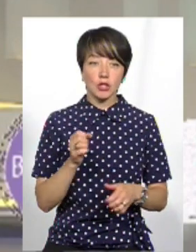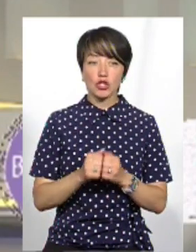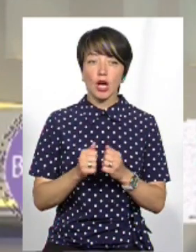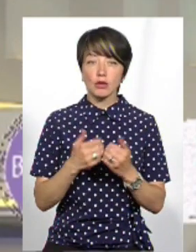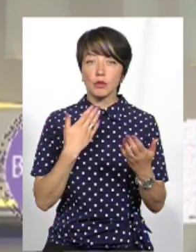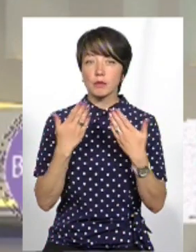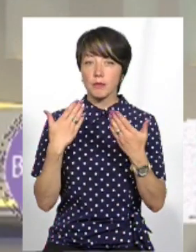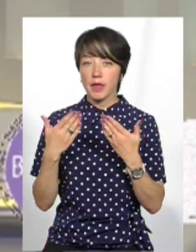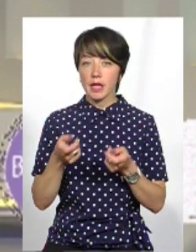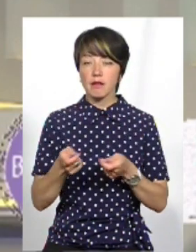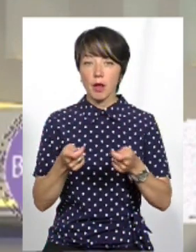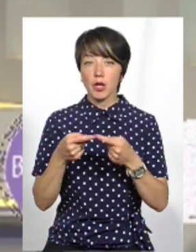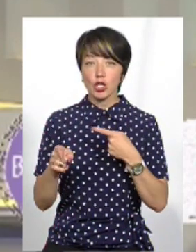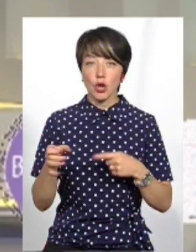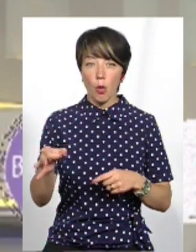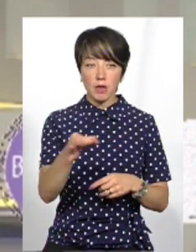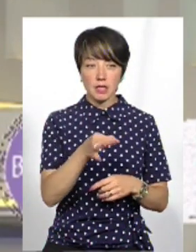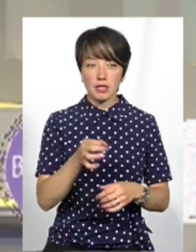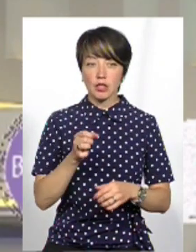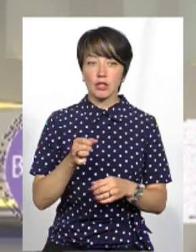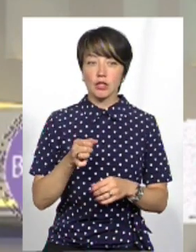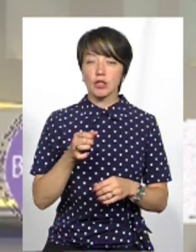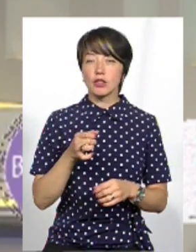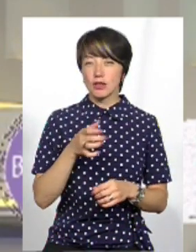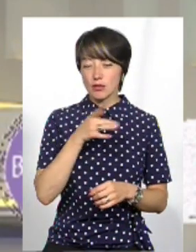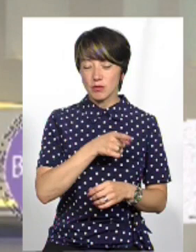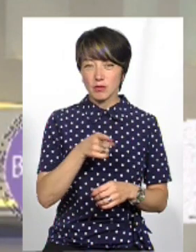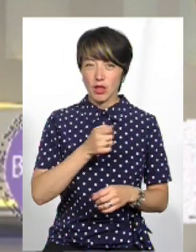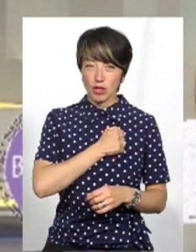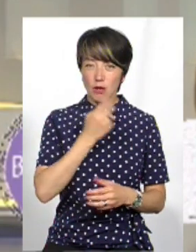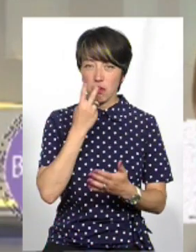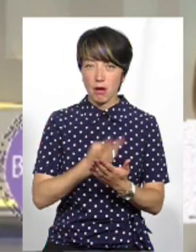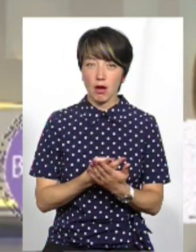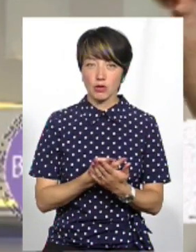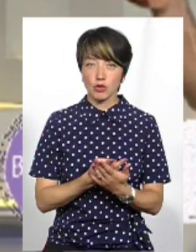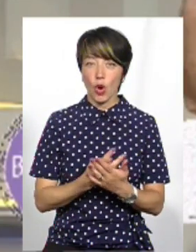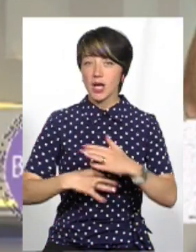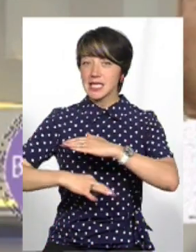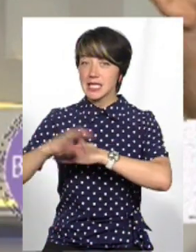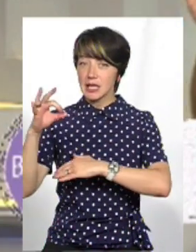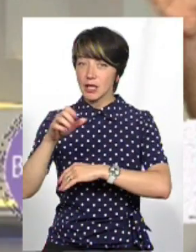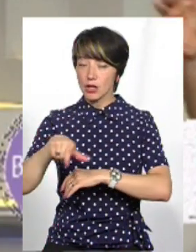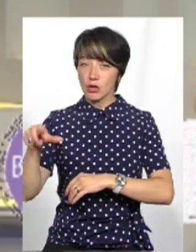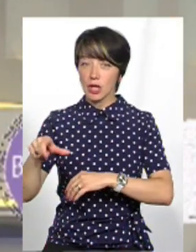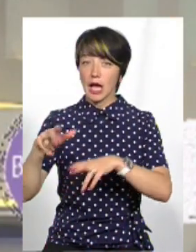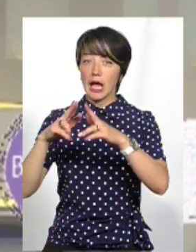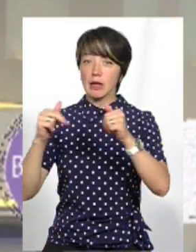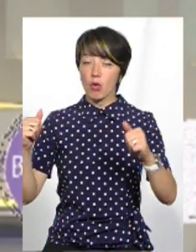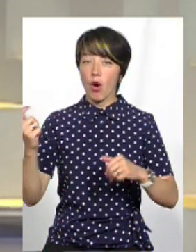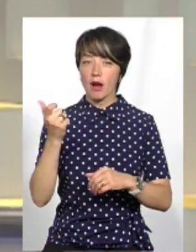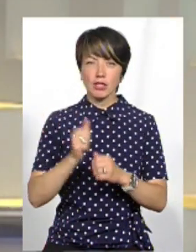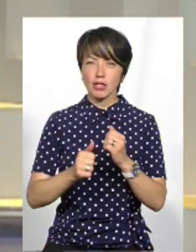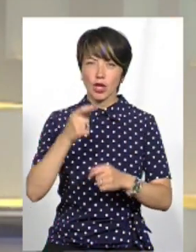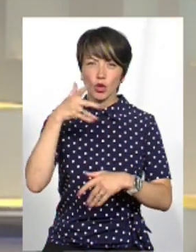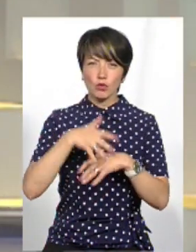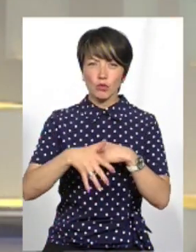часто комунікую з керівниками інших областей. І часто, на жаль, бачу, що східняки Харків, Дніпро часто не